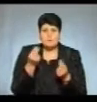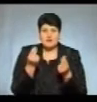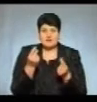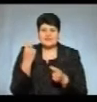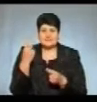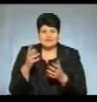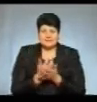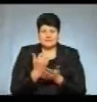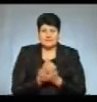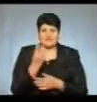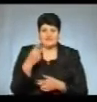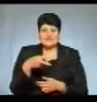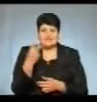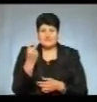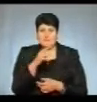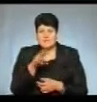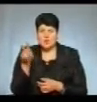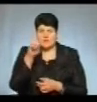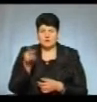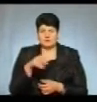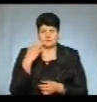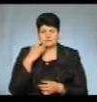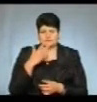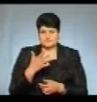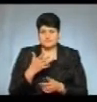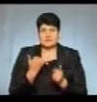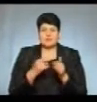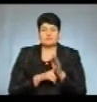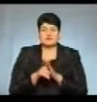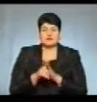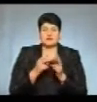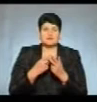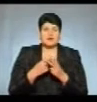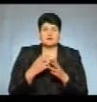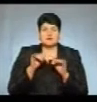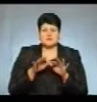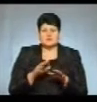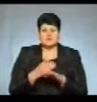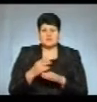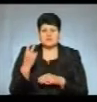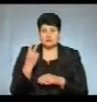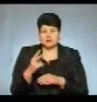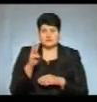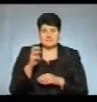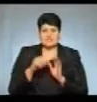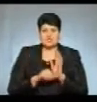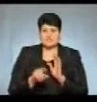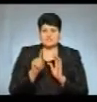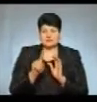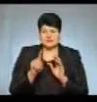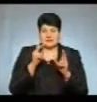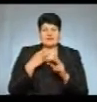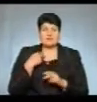близько 22 мільйонів доларів США. Наразі розпочато кримінальне провадження за ознаками частини 2 статті 361